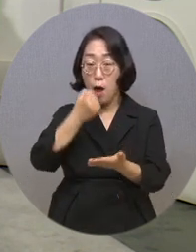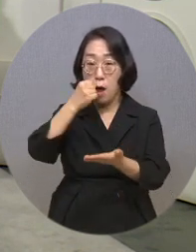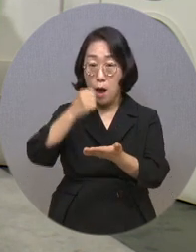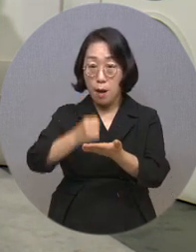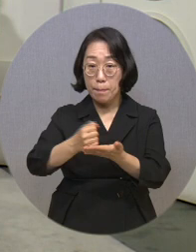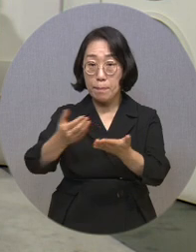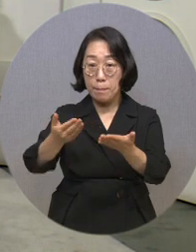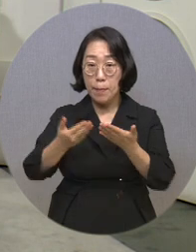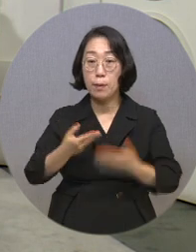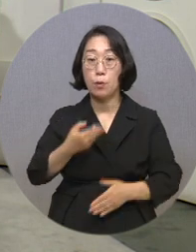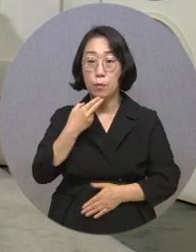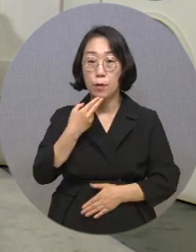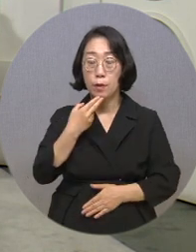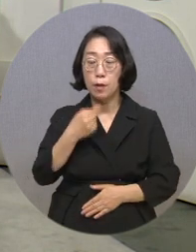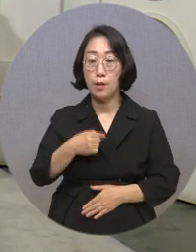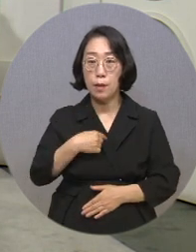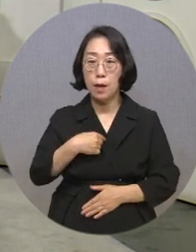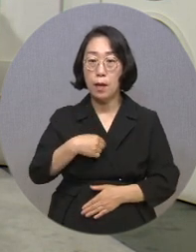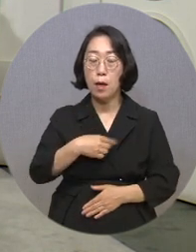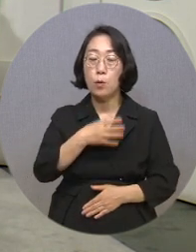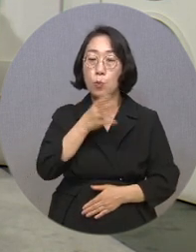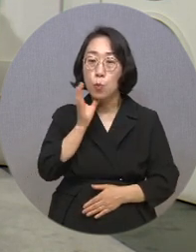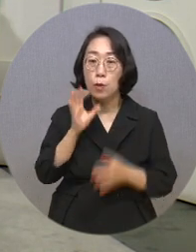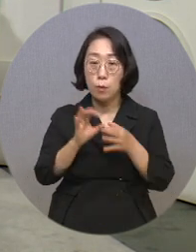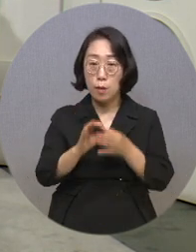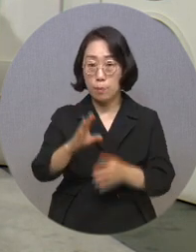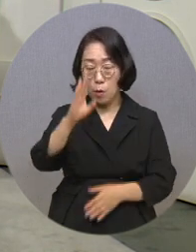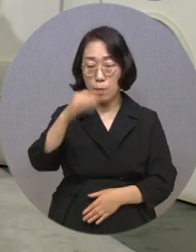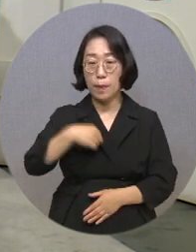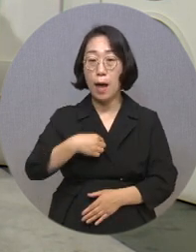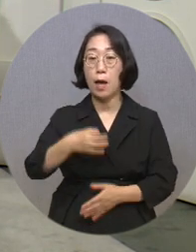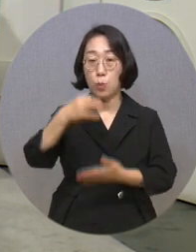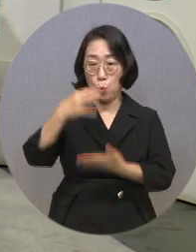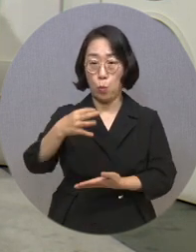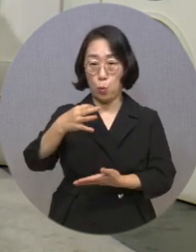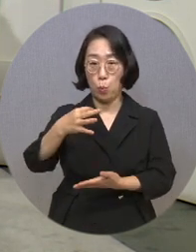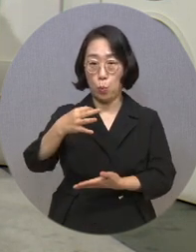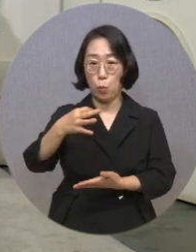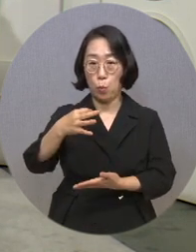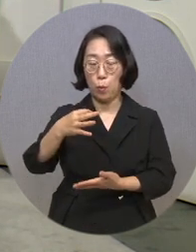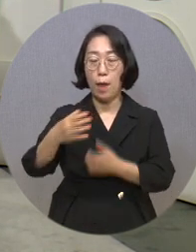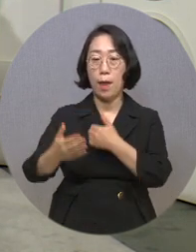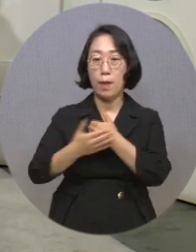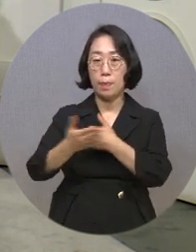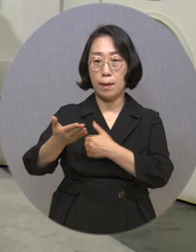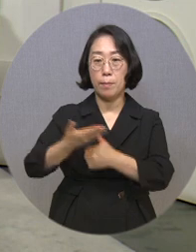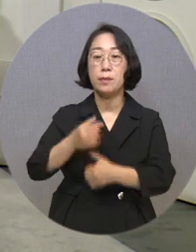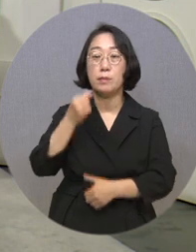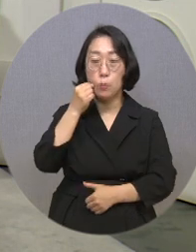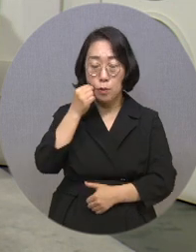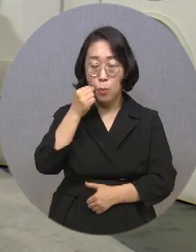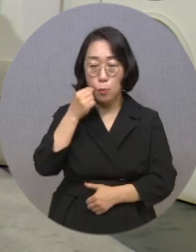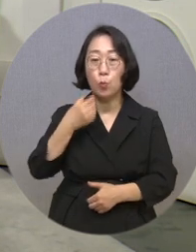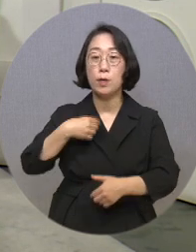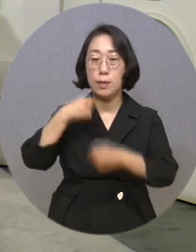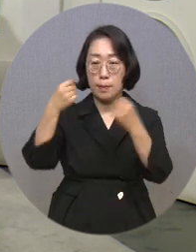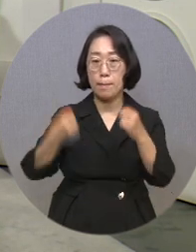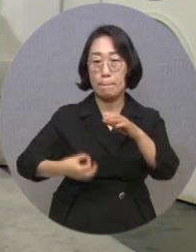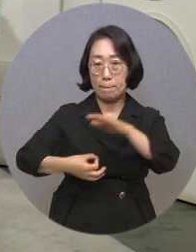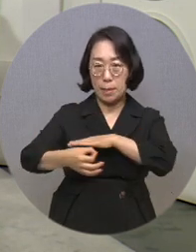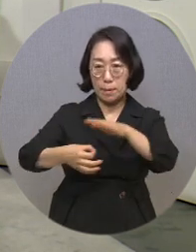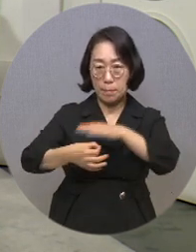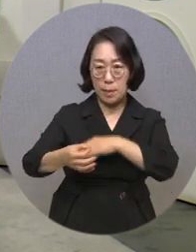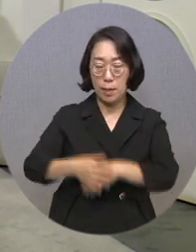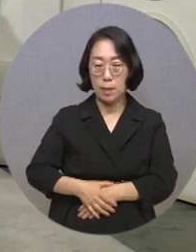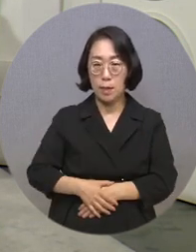등급은 못 받는데 노인성 질환 있는 분들은 자기 돈으로 네, 그러니까 그건 좀 비싸죠. 시설도 물론 좋은 데도